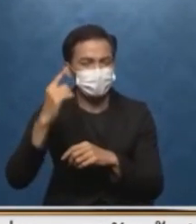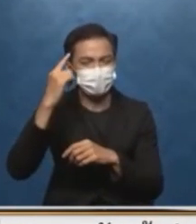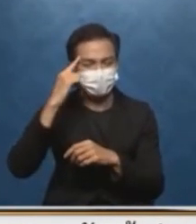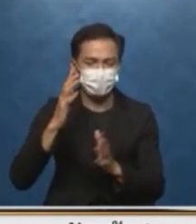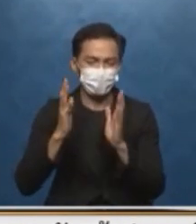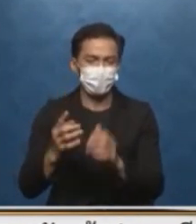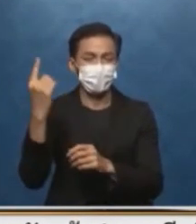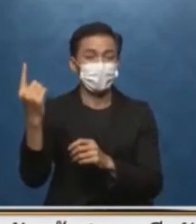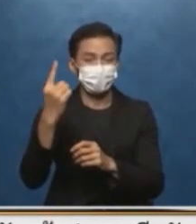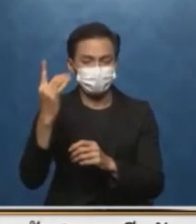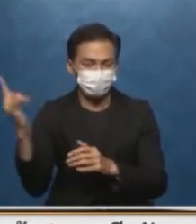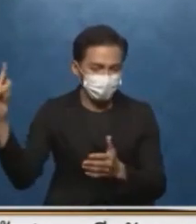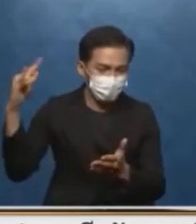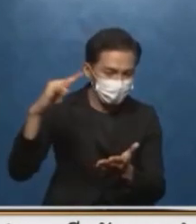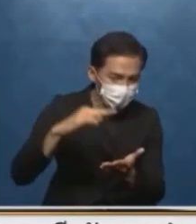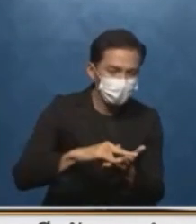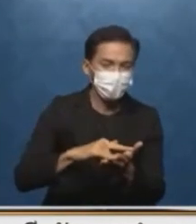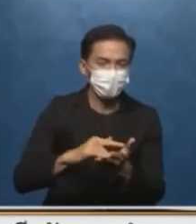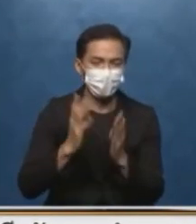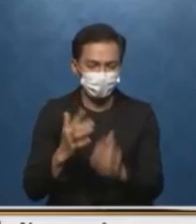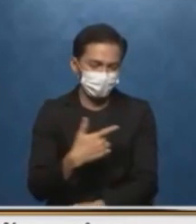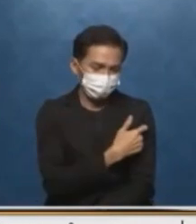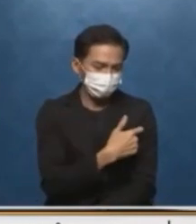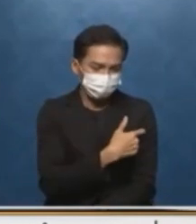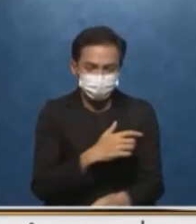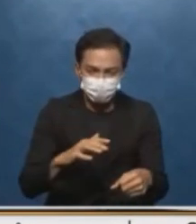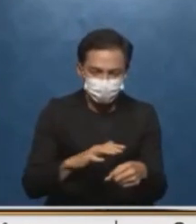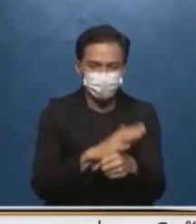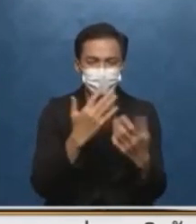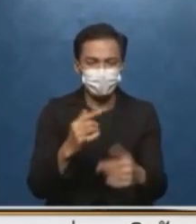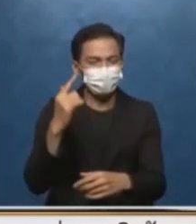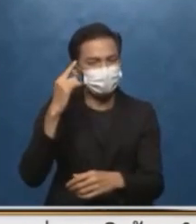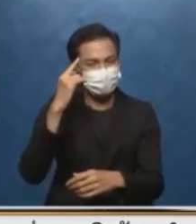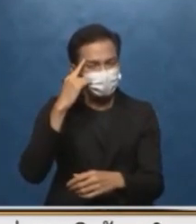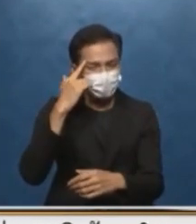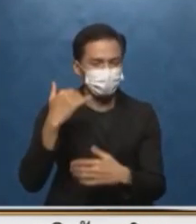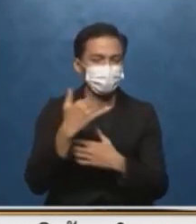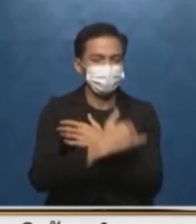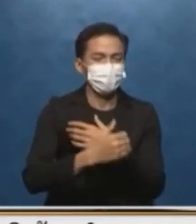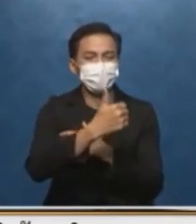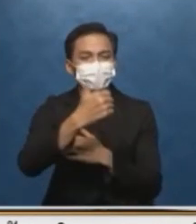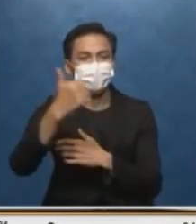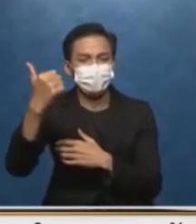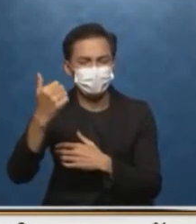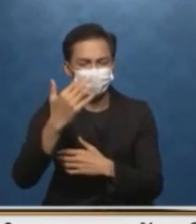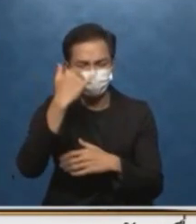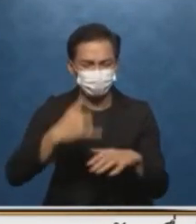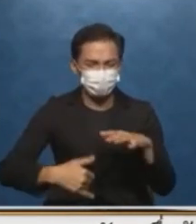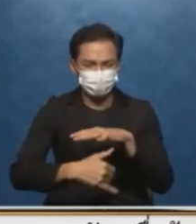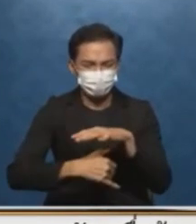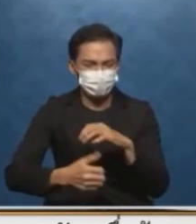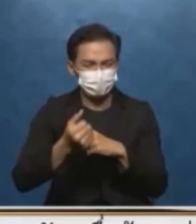ที่เขาพร้อมที่จะเดินทางนักท่องเที่ยวที่เขาฉีดวัคซีนแล้วคงเลือกที่จะไปประเทศอื่นนะคะ14วันเป็นตัวเลข